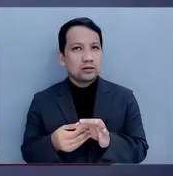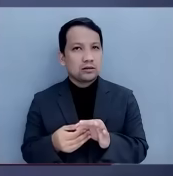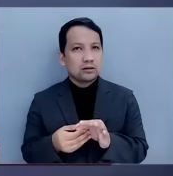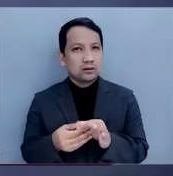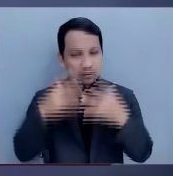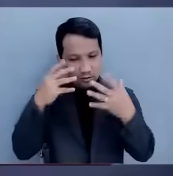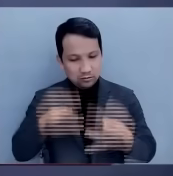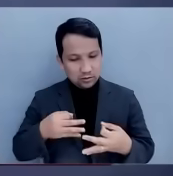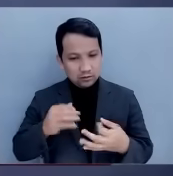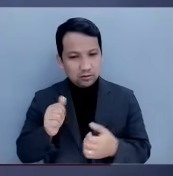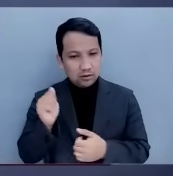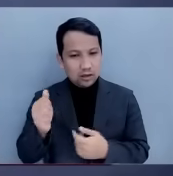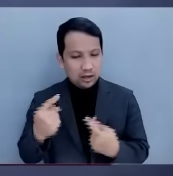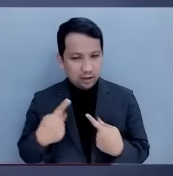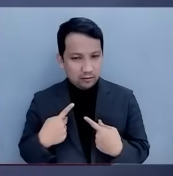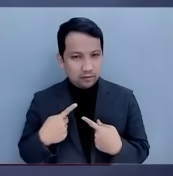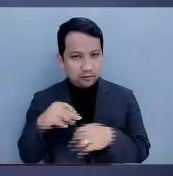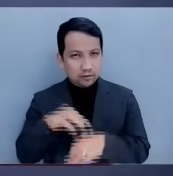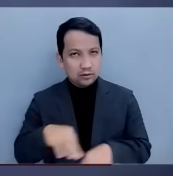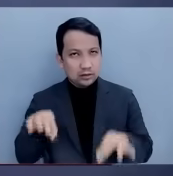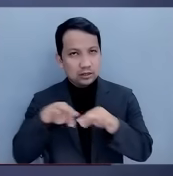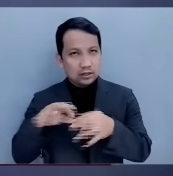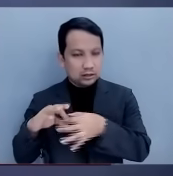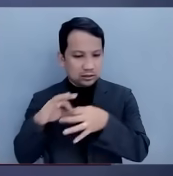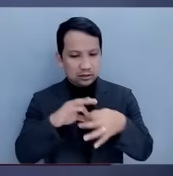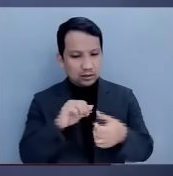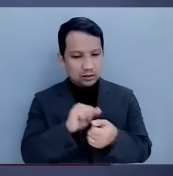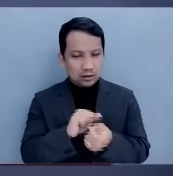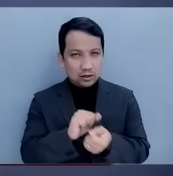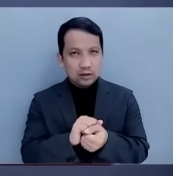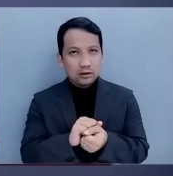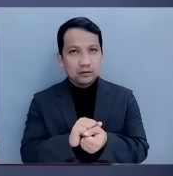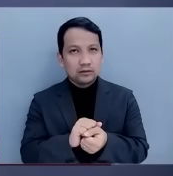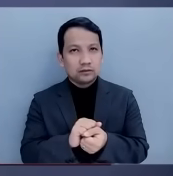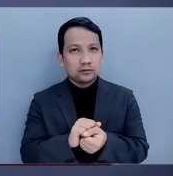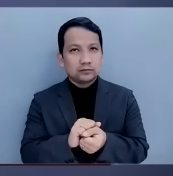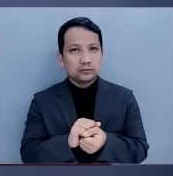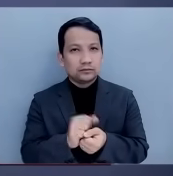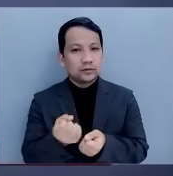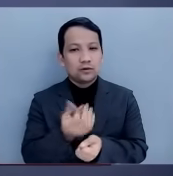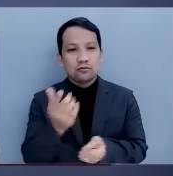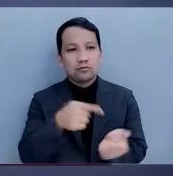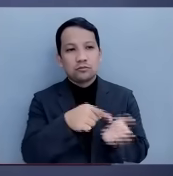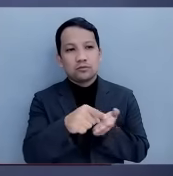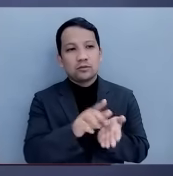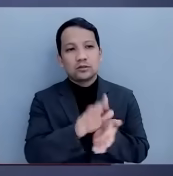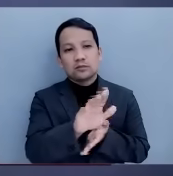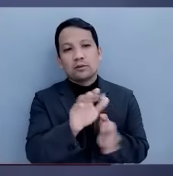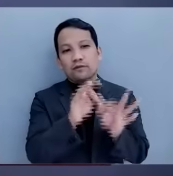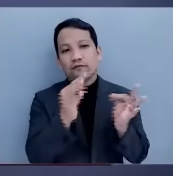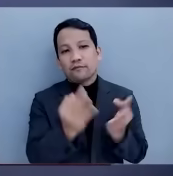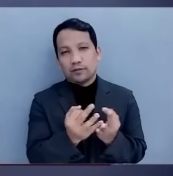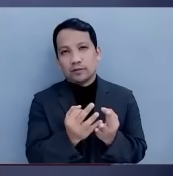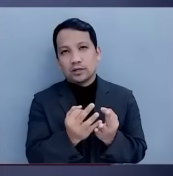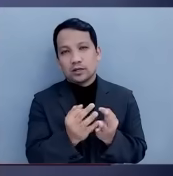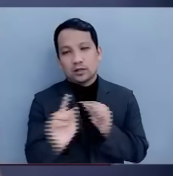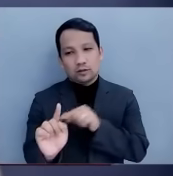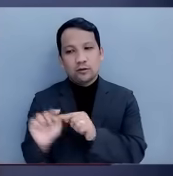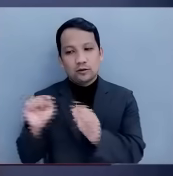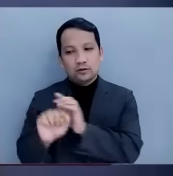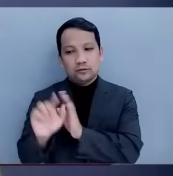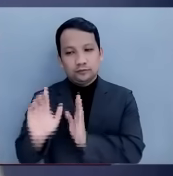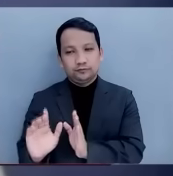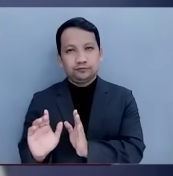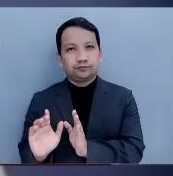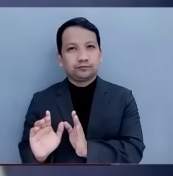yung decision. Kailangan may kasama yun, indication kung magkano kailangan bayaran ng akusado o